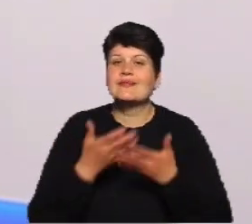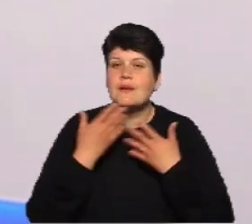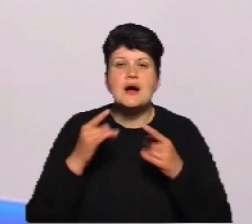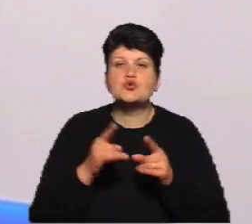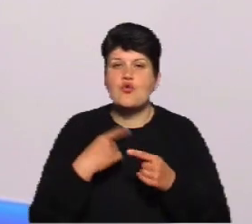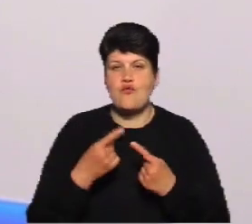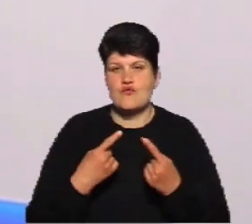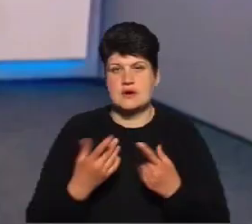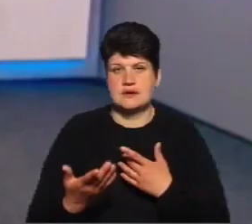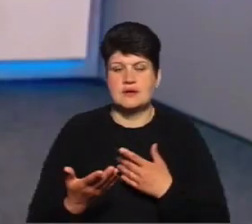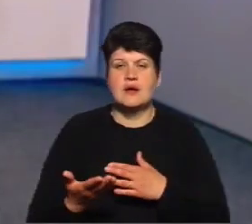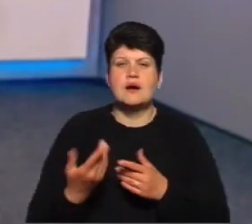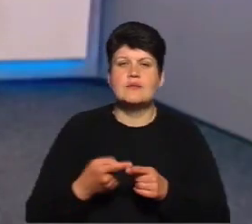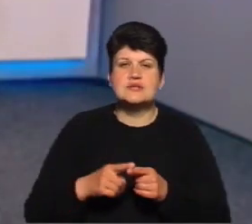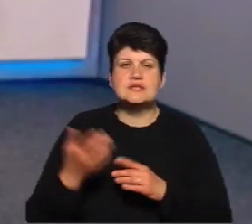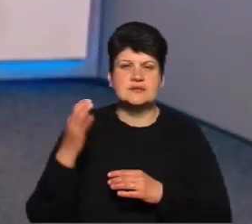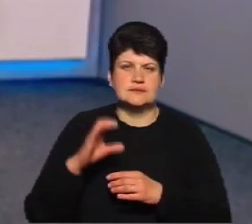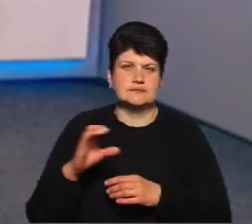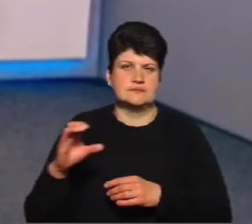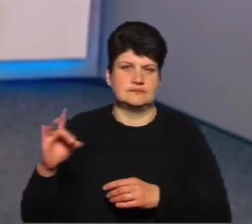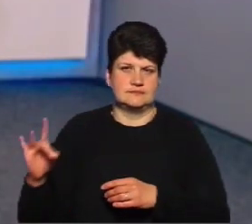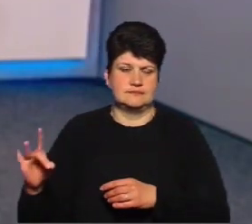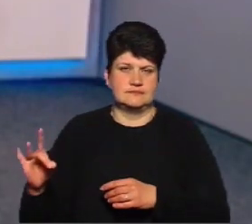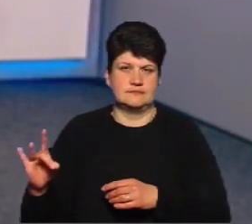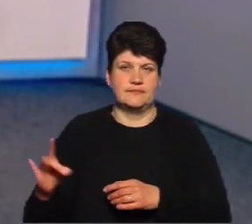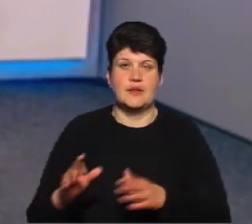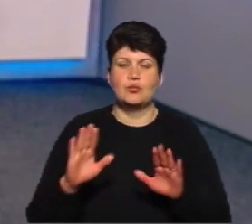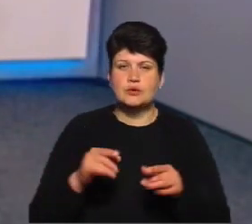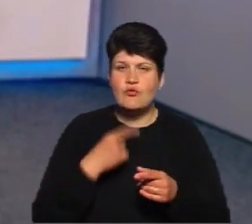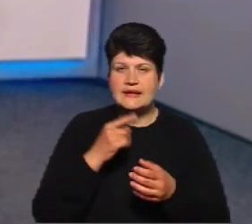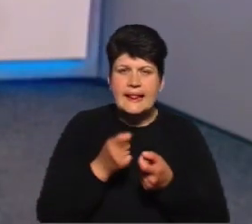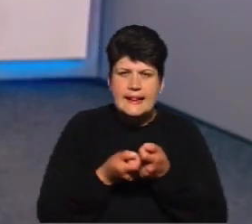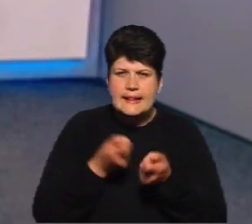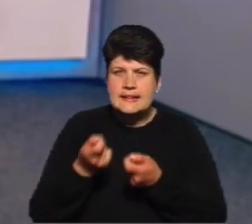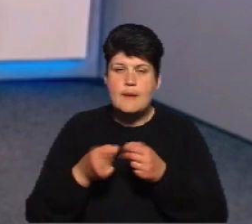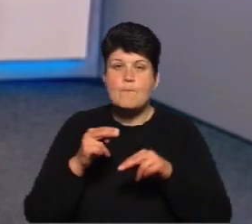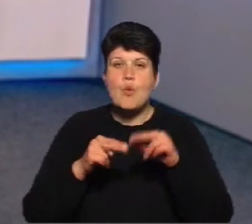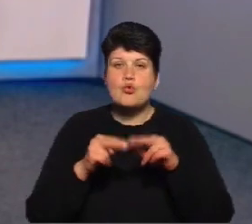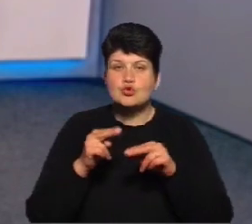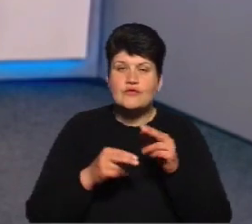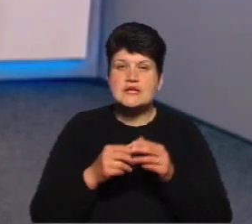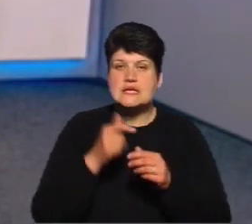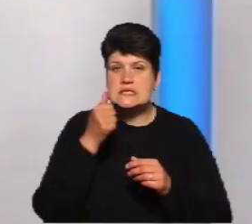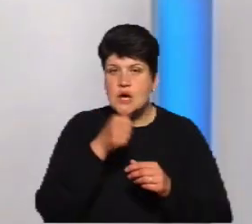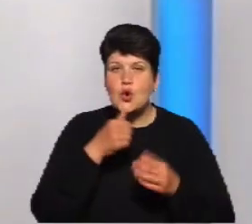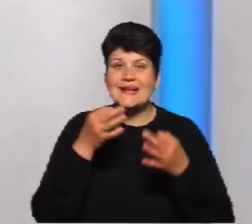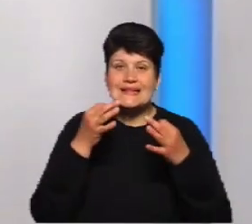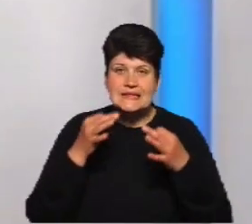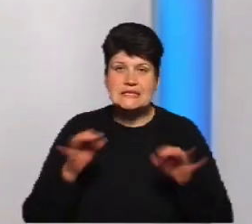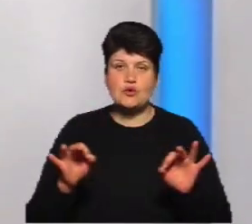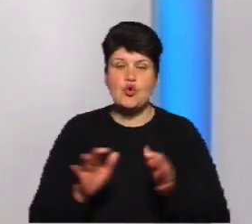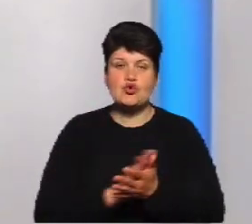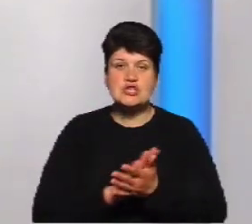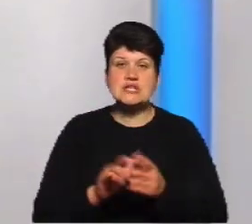то ще радянські очисні. Mm-hmm. Будемо говорити детальніше про побудовані за роки незалежності очисні споруди,